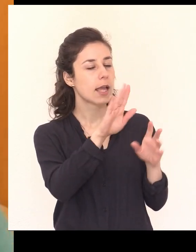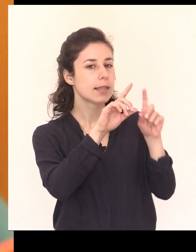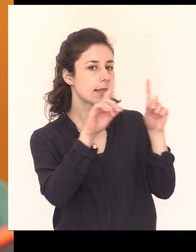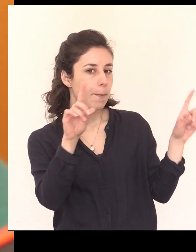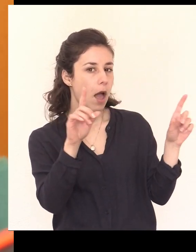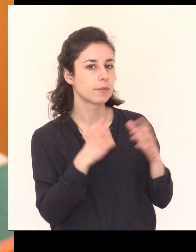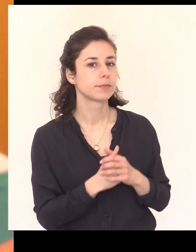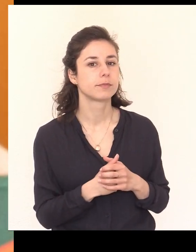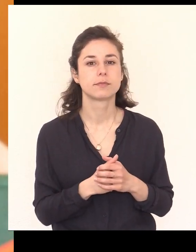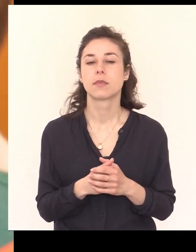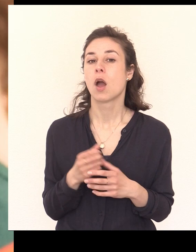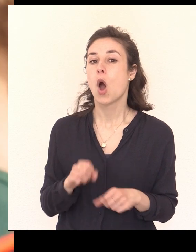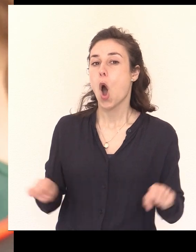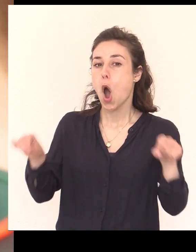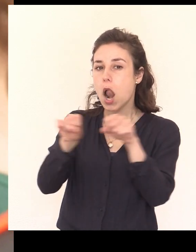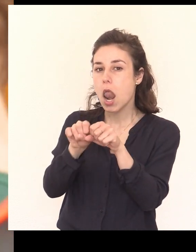dann?